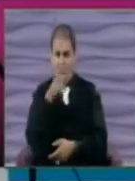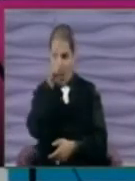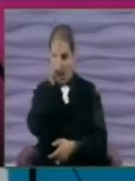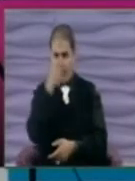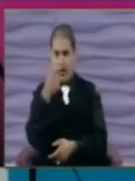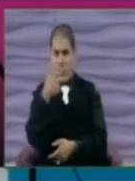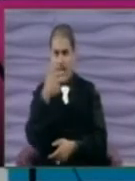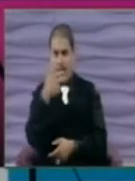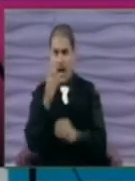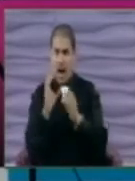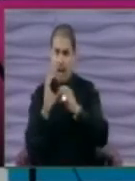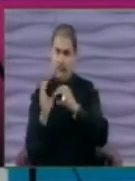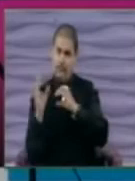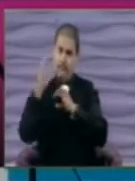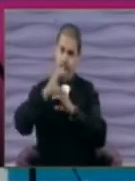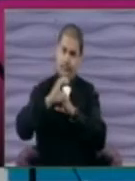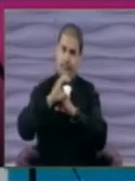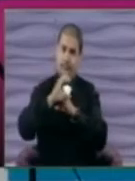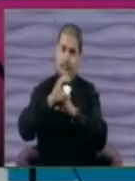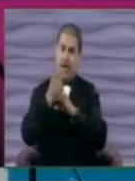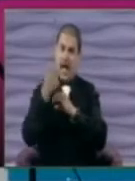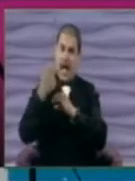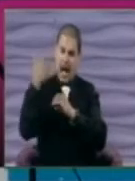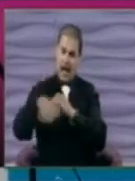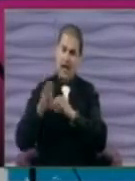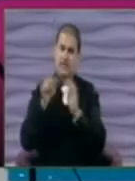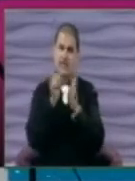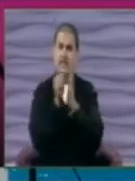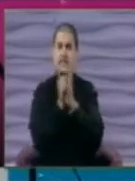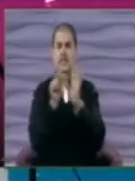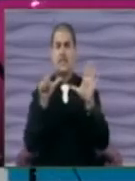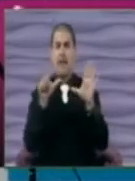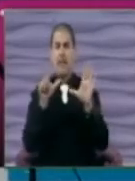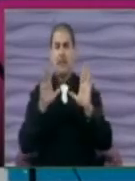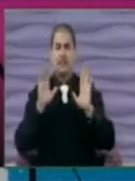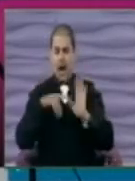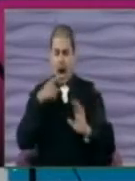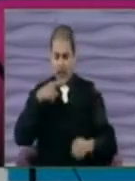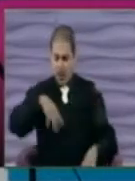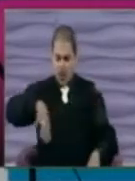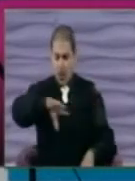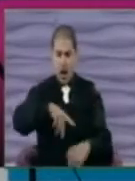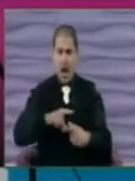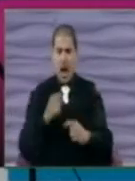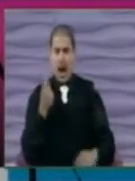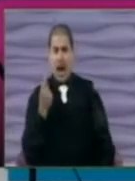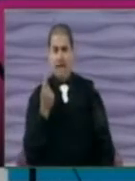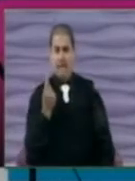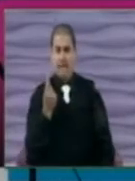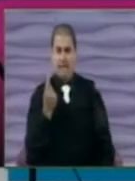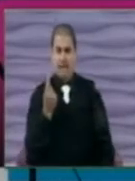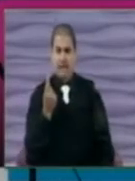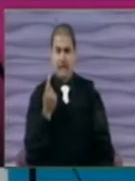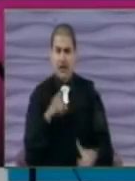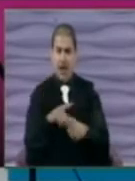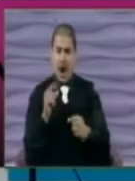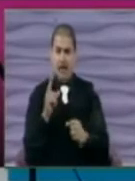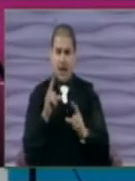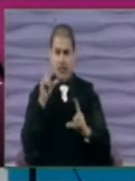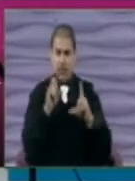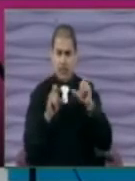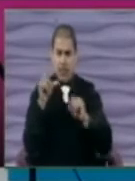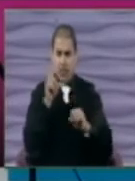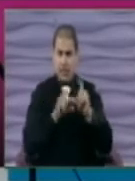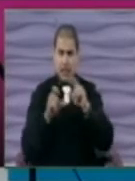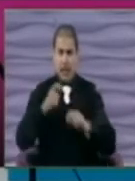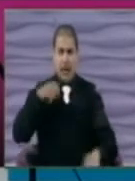تكلفت 750 دينار أردني. فهي المعدات اللي بشتغل عليها كل أعمالي كل الأشياء كل أعمالي بشتغل على هاي الكاميرا ما بغيرهم. طيب